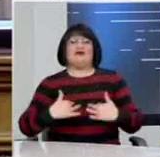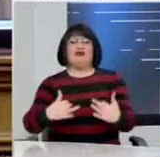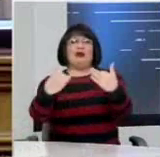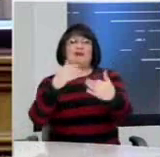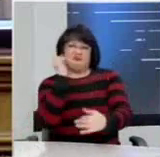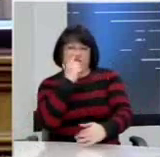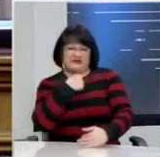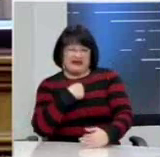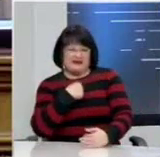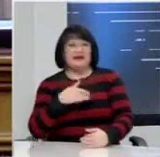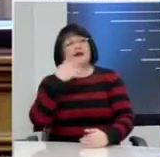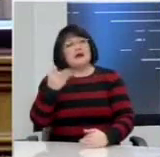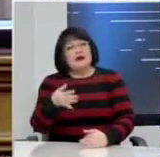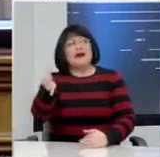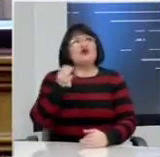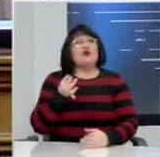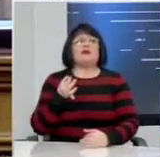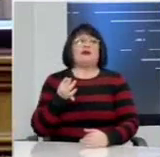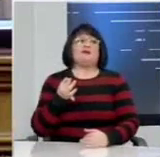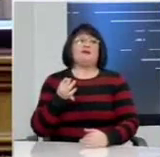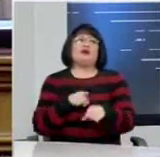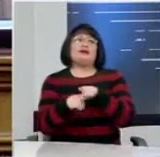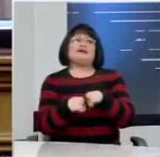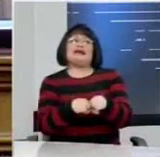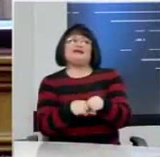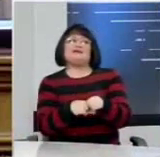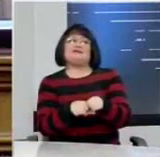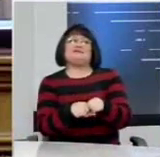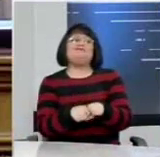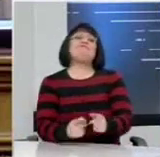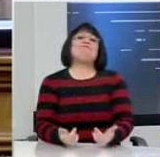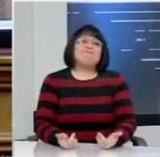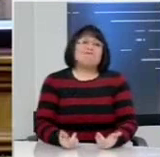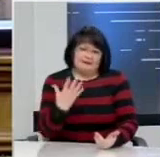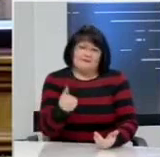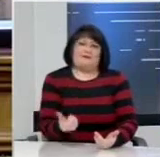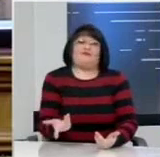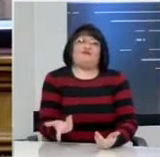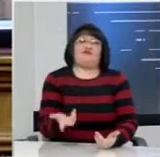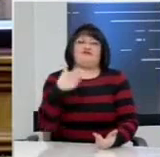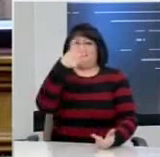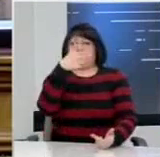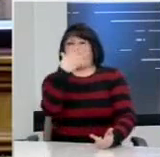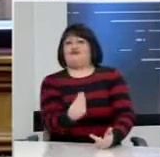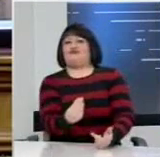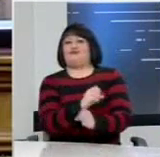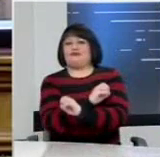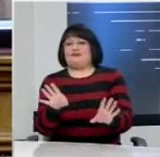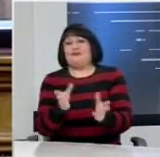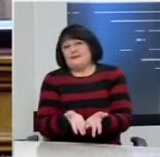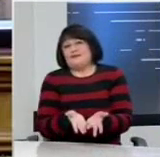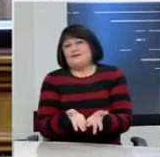μετά οι δηλώσεις αυτές, διότι προφανώς και ήταν δηλώσεις υπαρκτές και μαγνητοσκοπημένες, ήταν το φως της